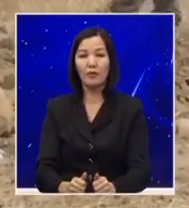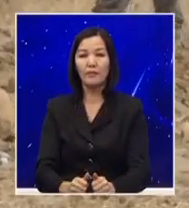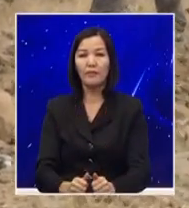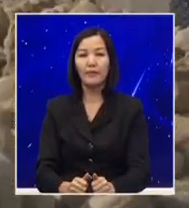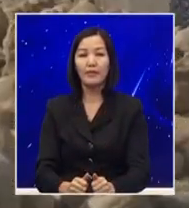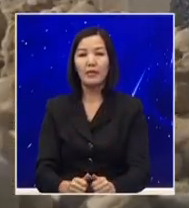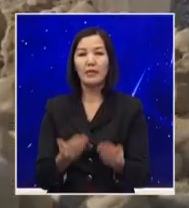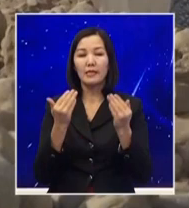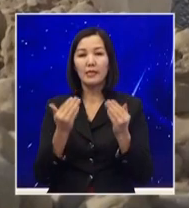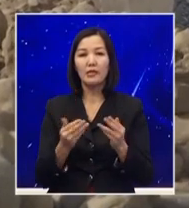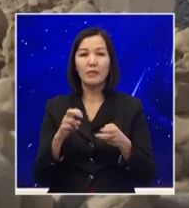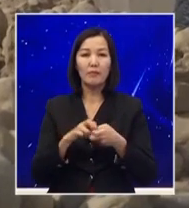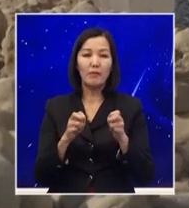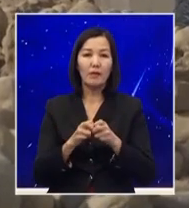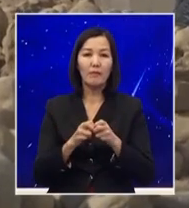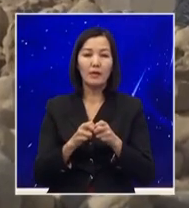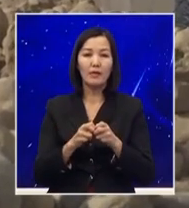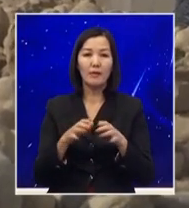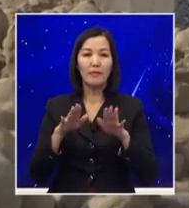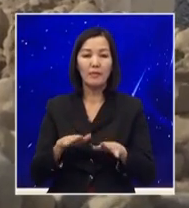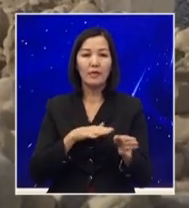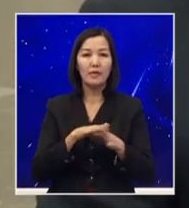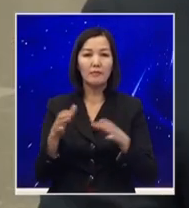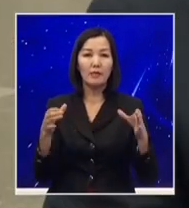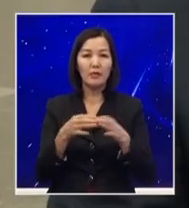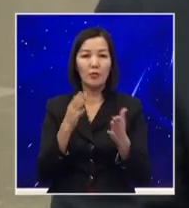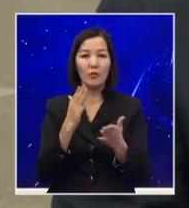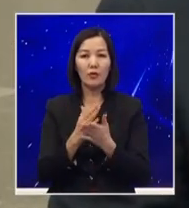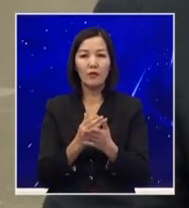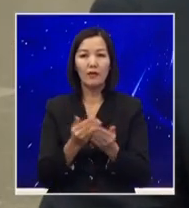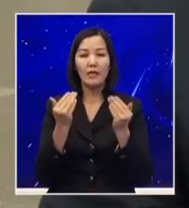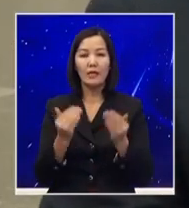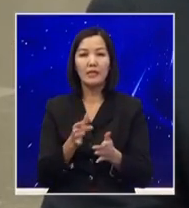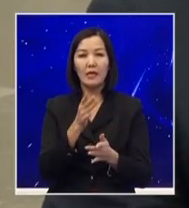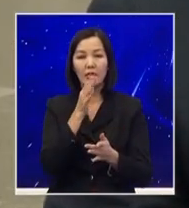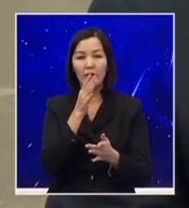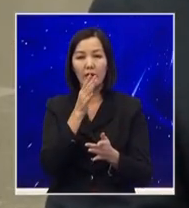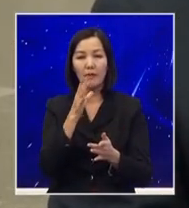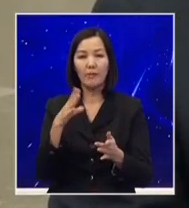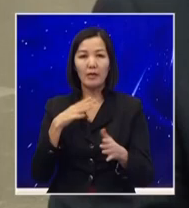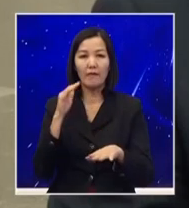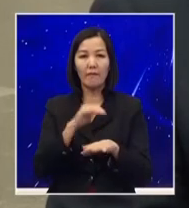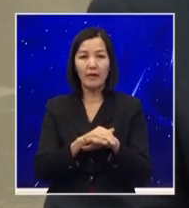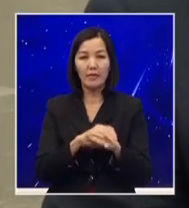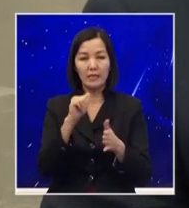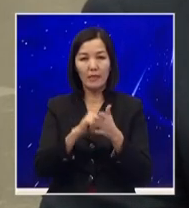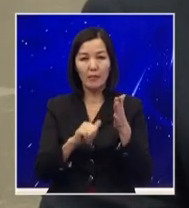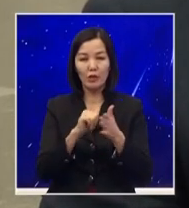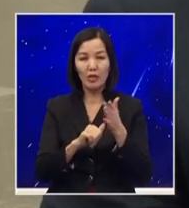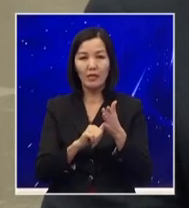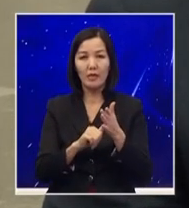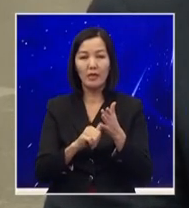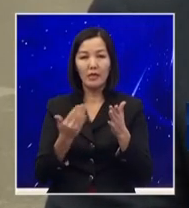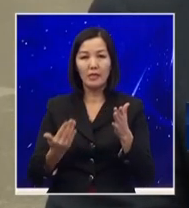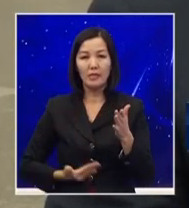В курсе имеющихся проблем и представители местных исполнительных органов. В настоящее время были выявлены замечания по